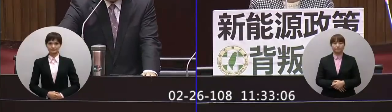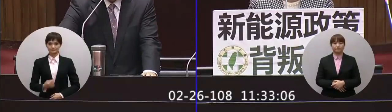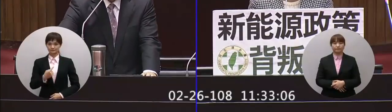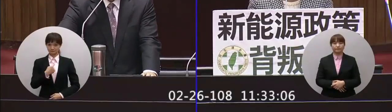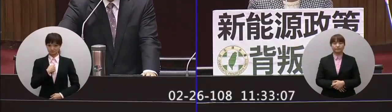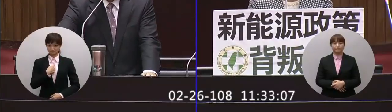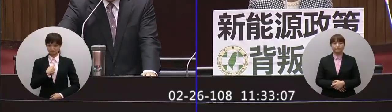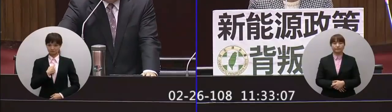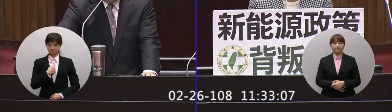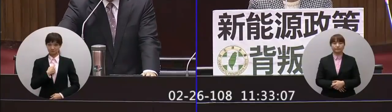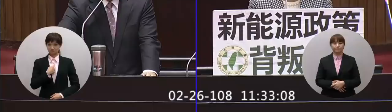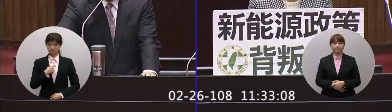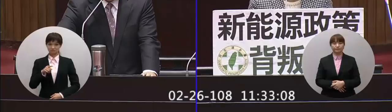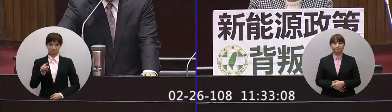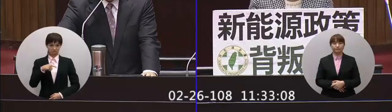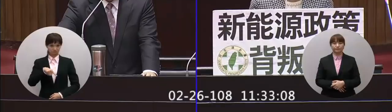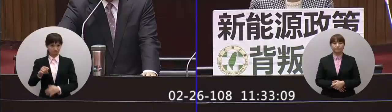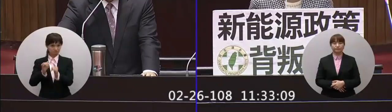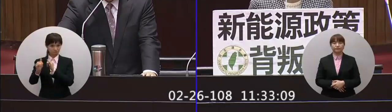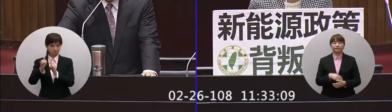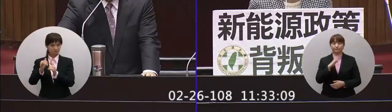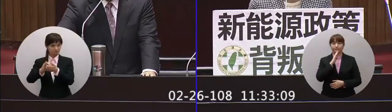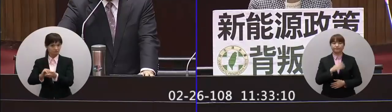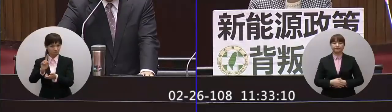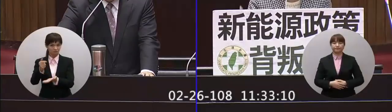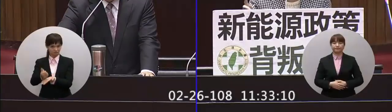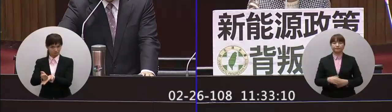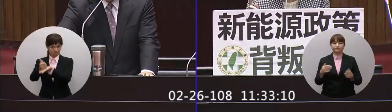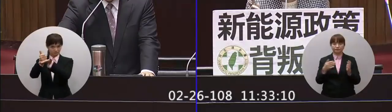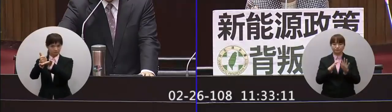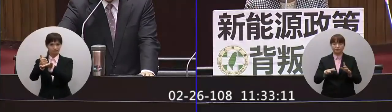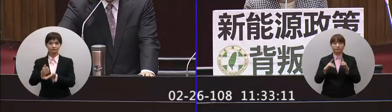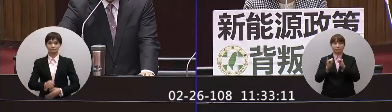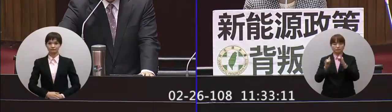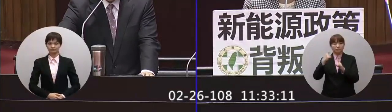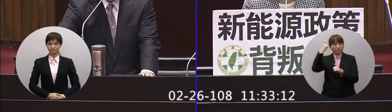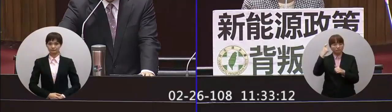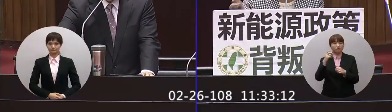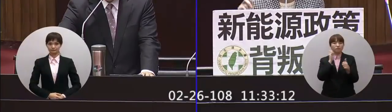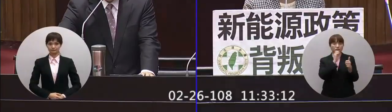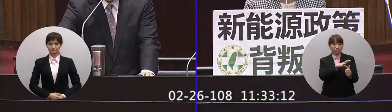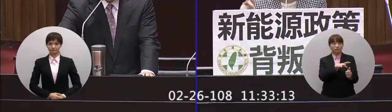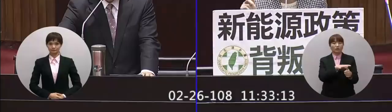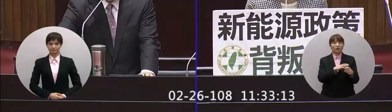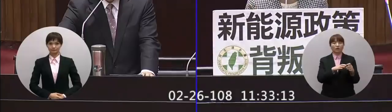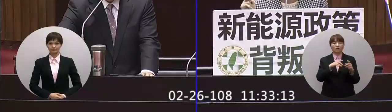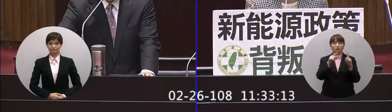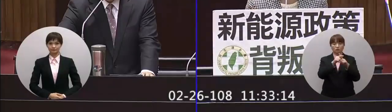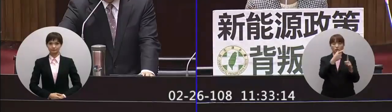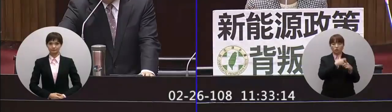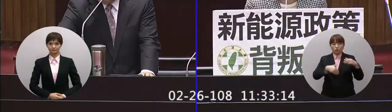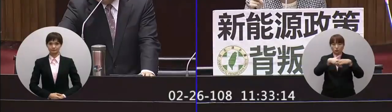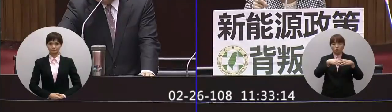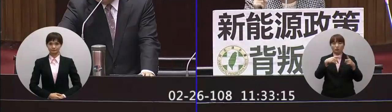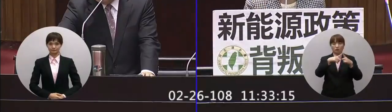我非常尊重民意的决定， 是 这一辈子。 那现在的民意已经告诉苏院长，中选会这一个